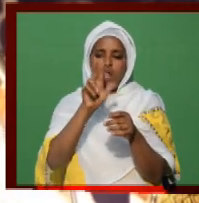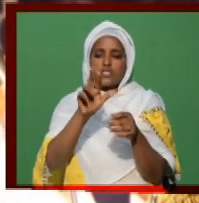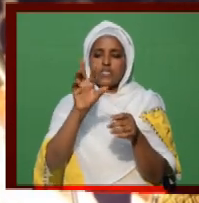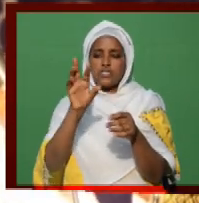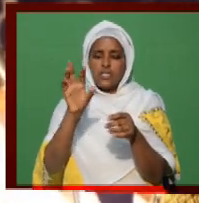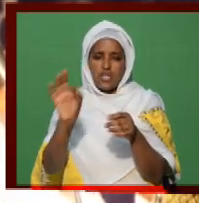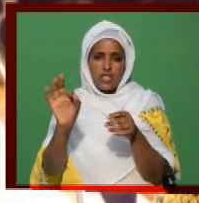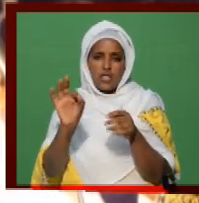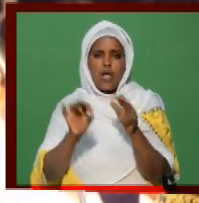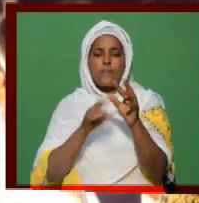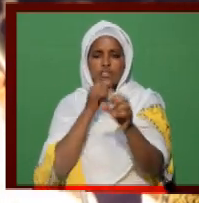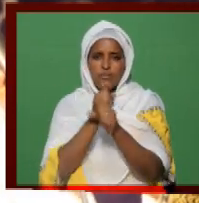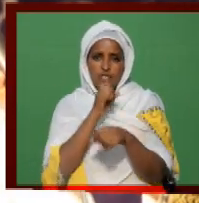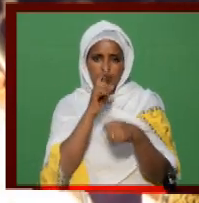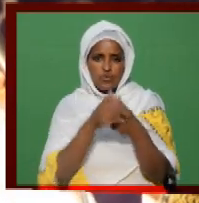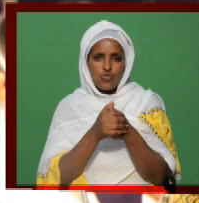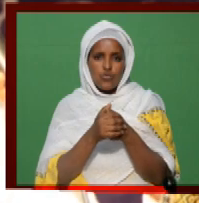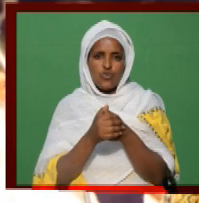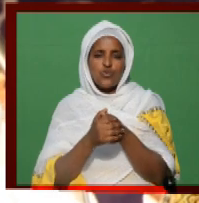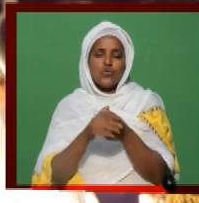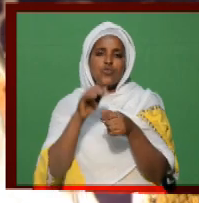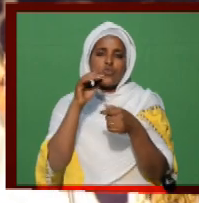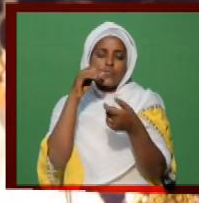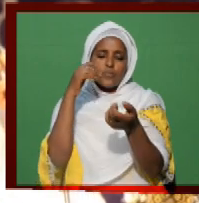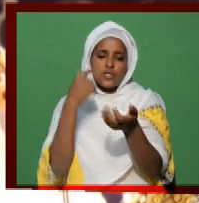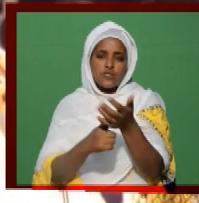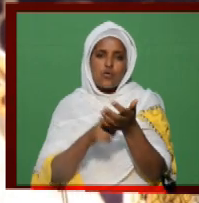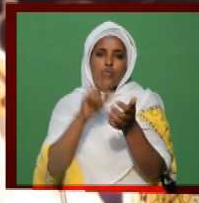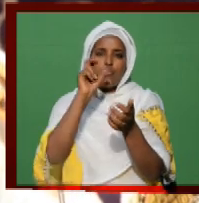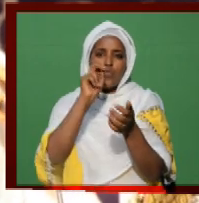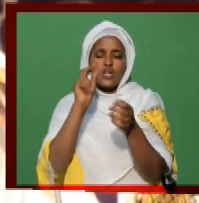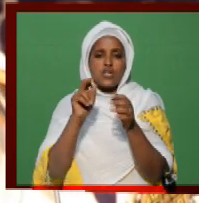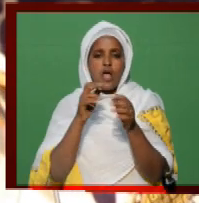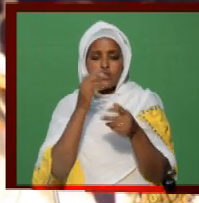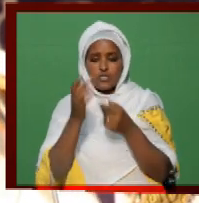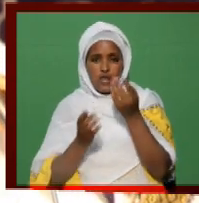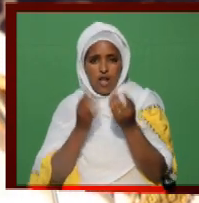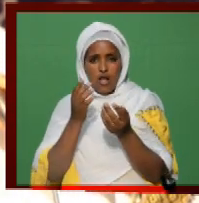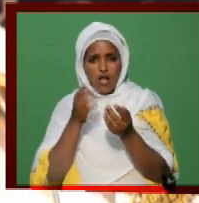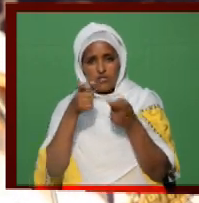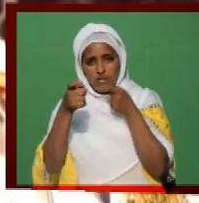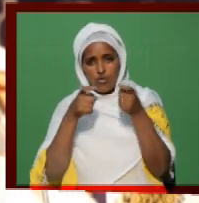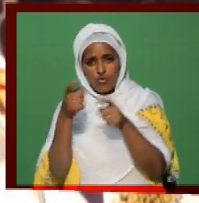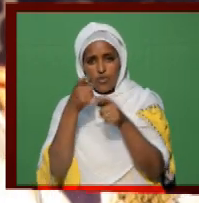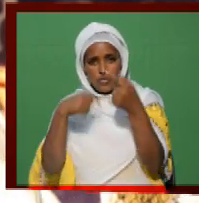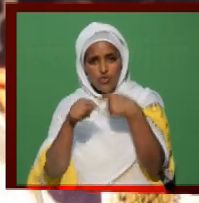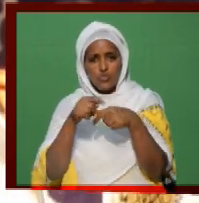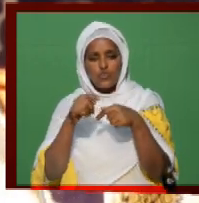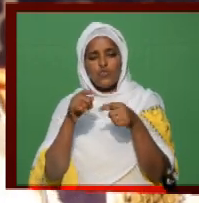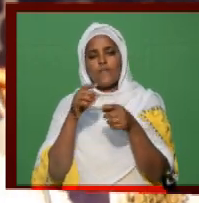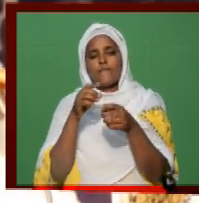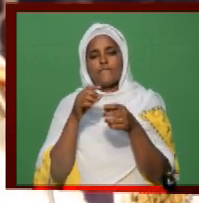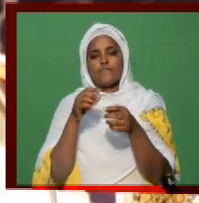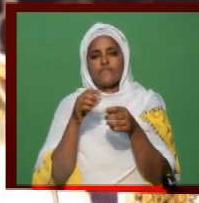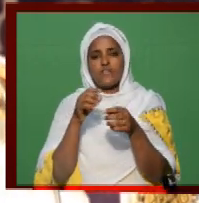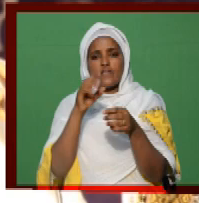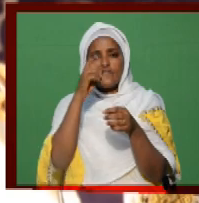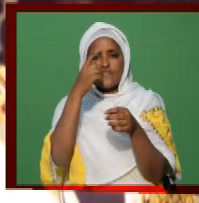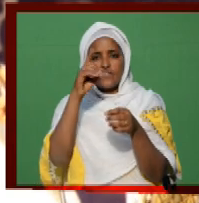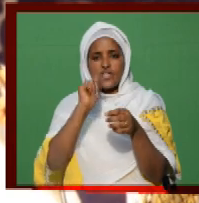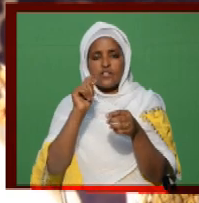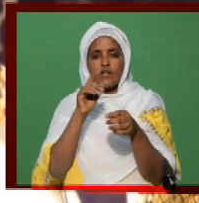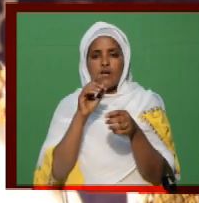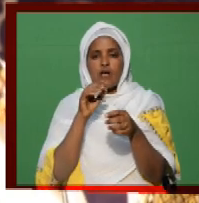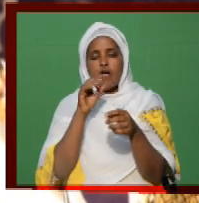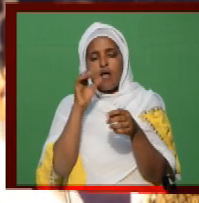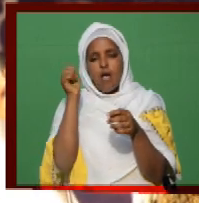በ1939 ዓመተ ምህረት ግንቦት 9 ቀን ነው። በዚህም ጊዜ የወረዳ አስተዳዳሪ ሆነው የመጡት ክቡር አባይላቅ ፊታውራሪ